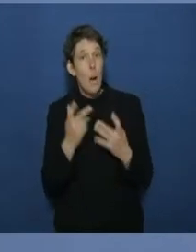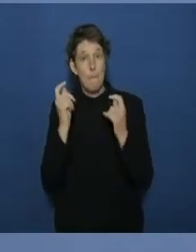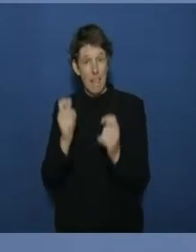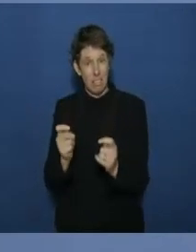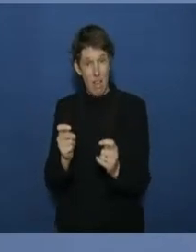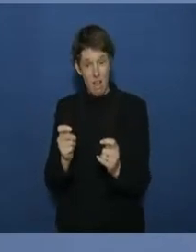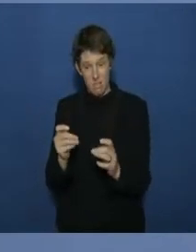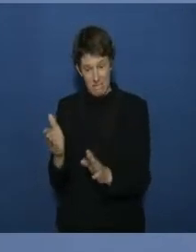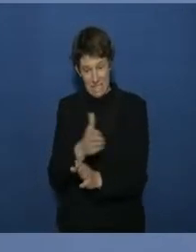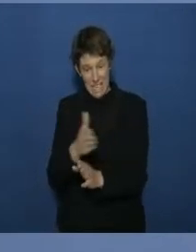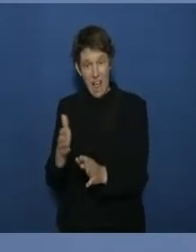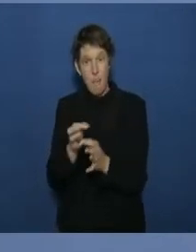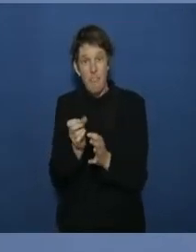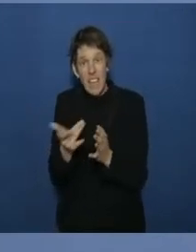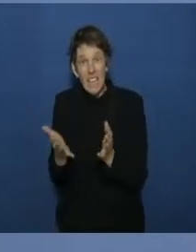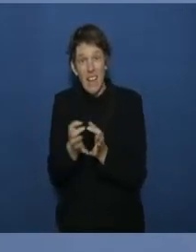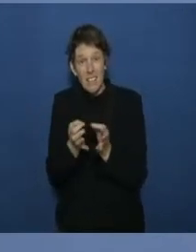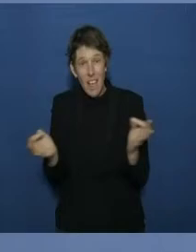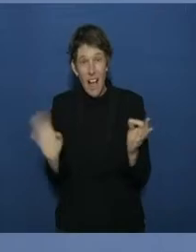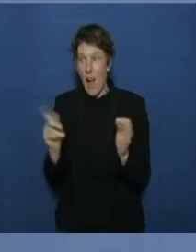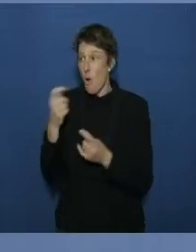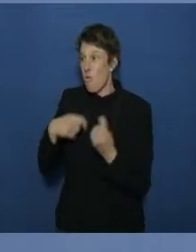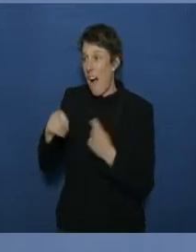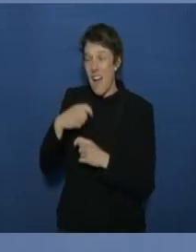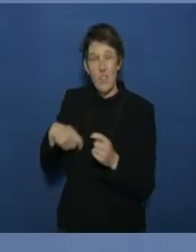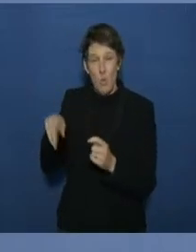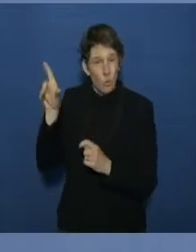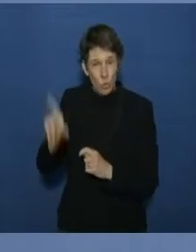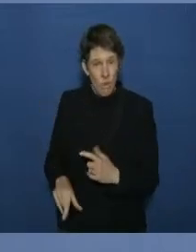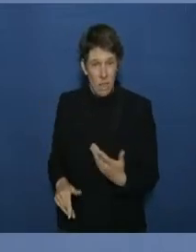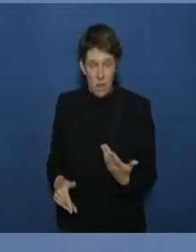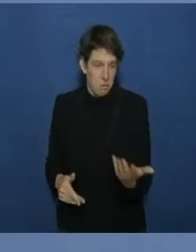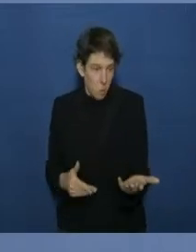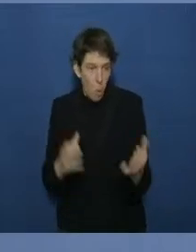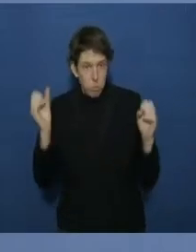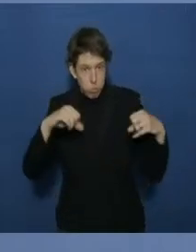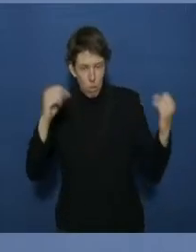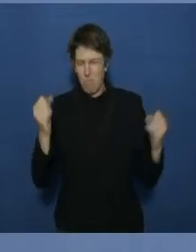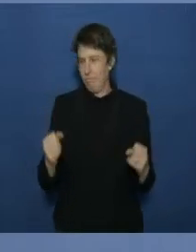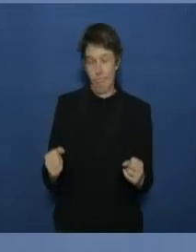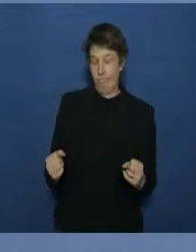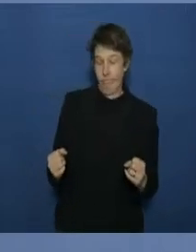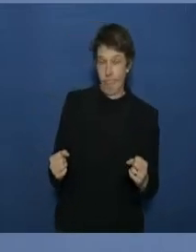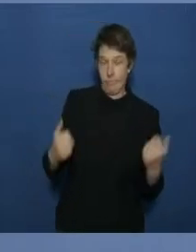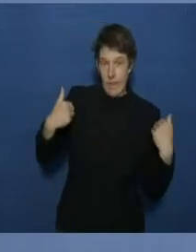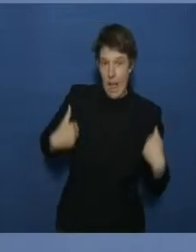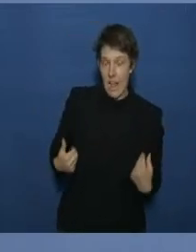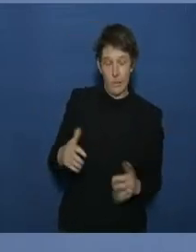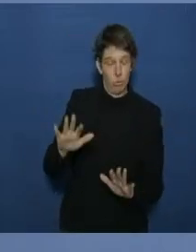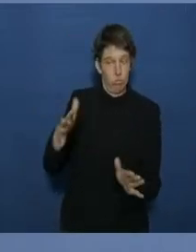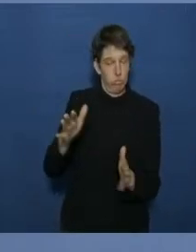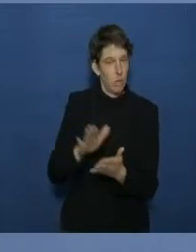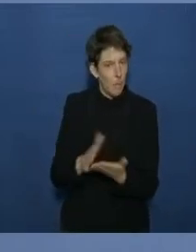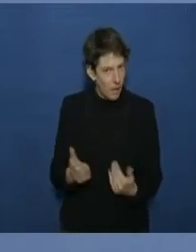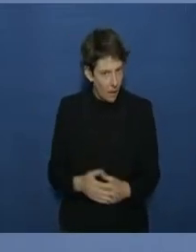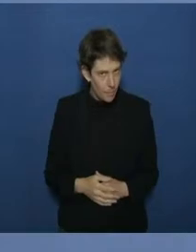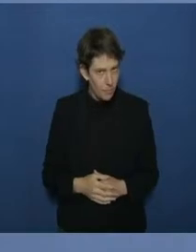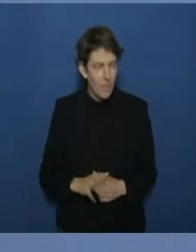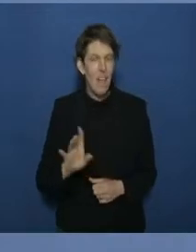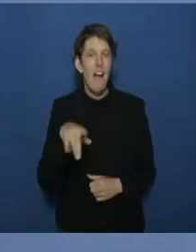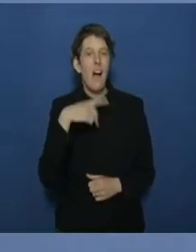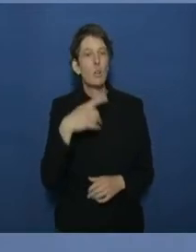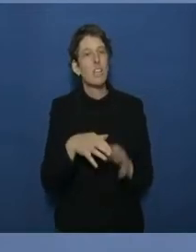weniger Tage und ohne substanzielle Verhandlungen verabschiedet wurde, trägt zusätzlich zu unserer skeptischen Haltung bei. Zu den Äußerungen